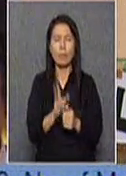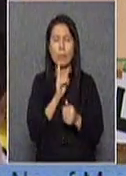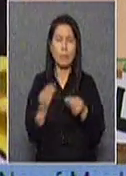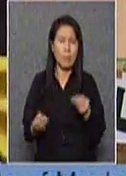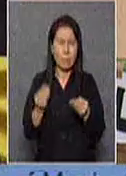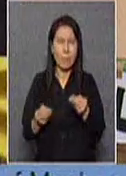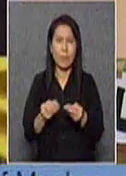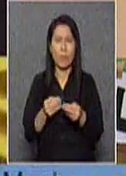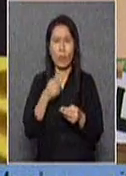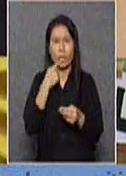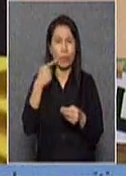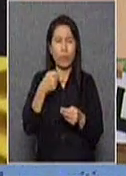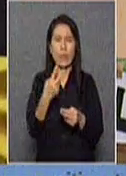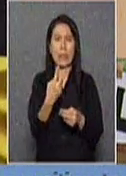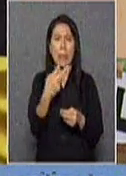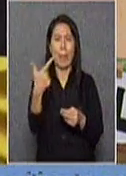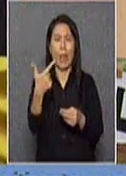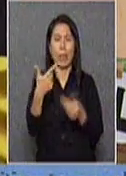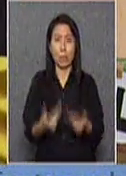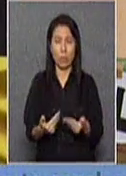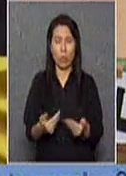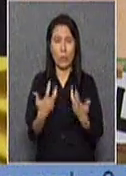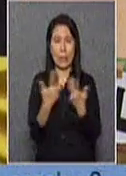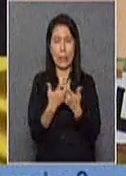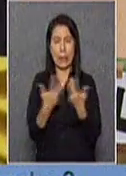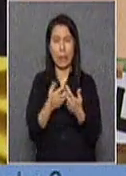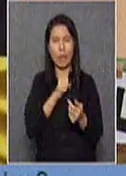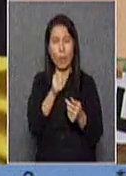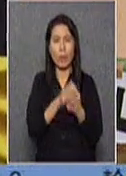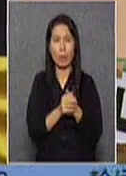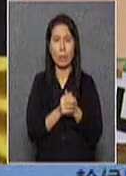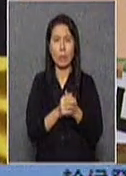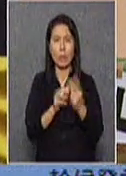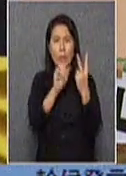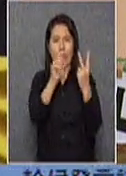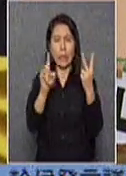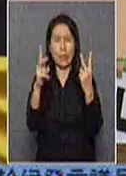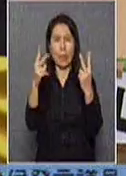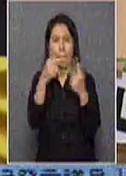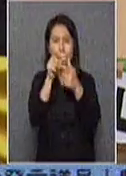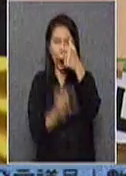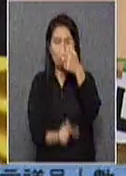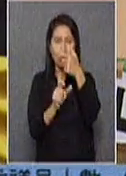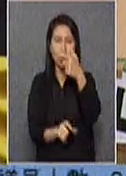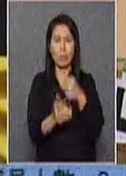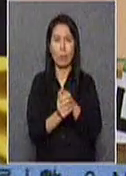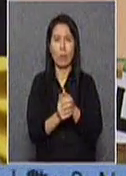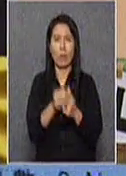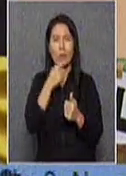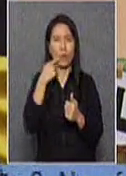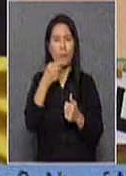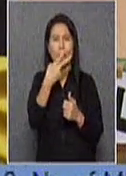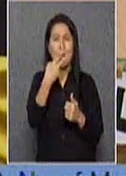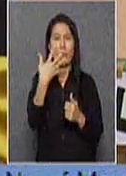是-28、啊、現時是他這個2012年8月的時候呢，他是